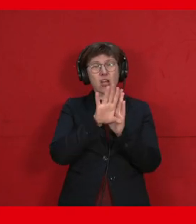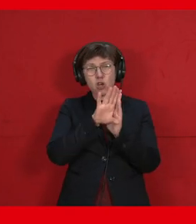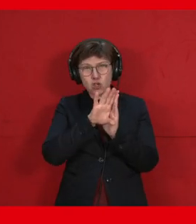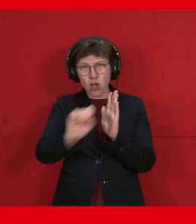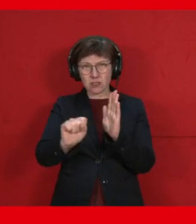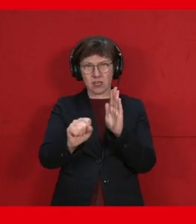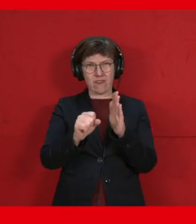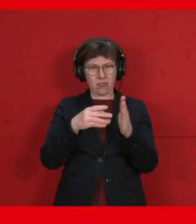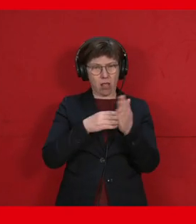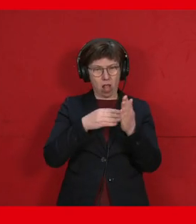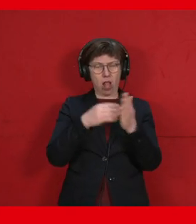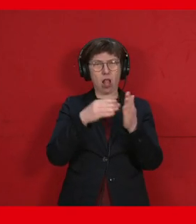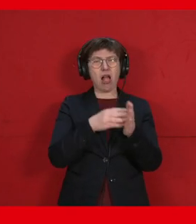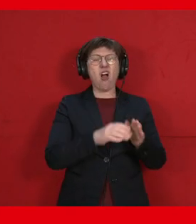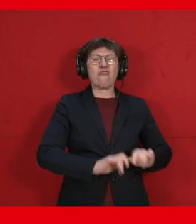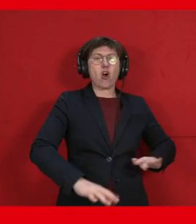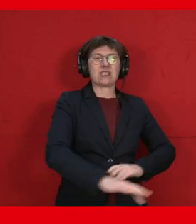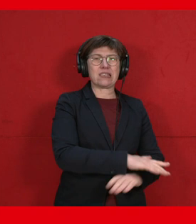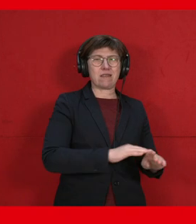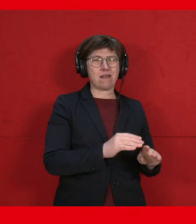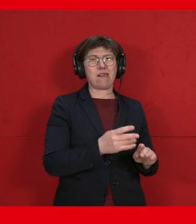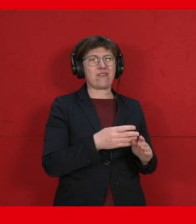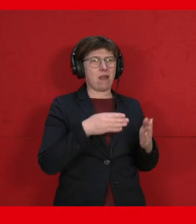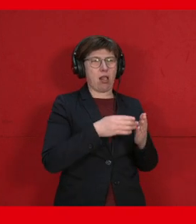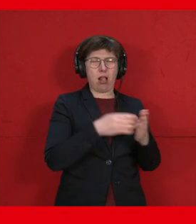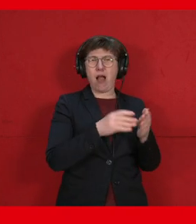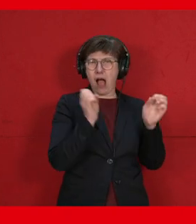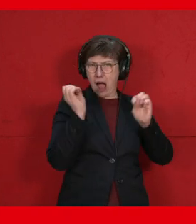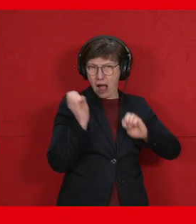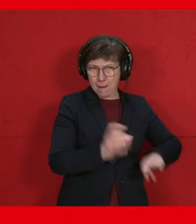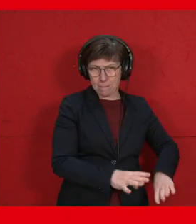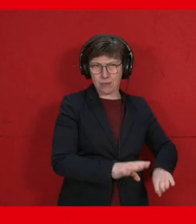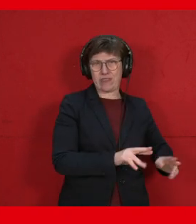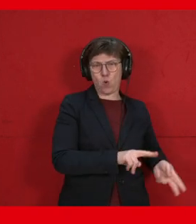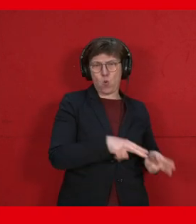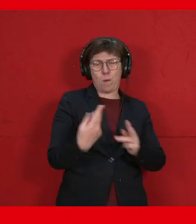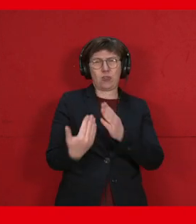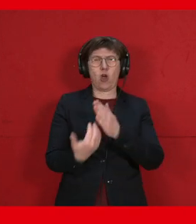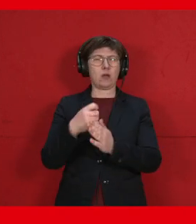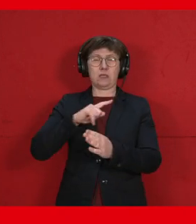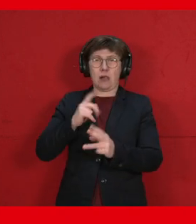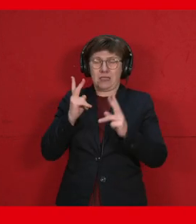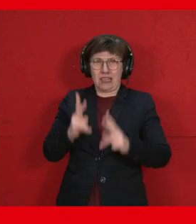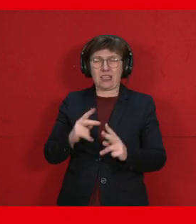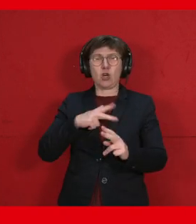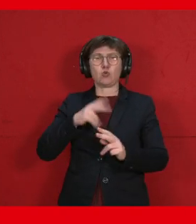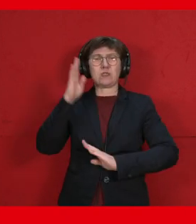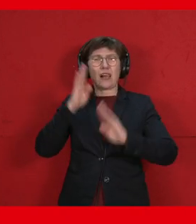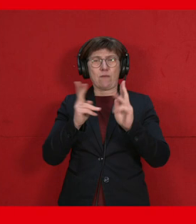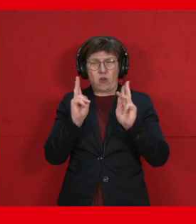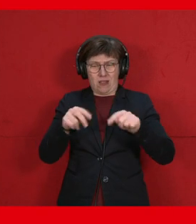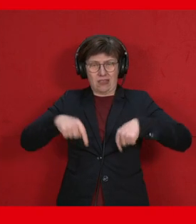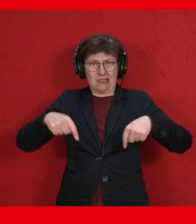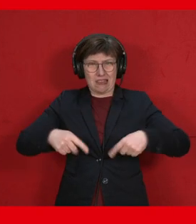tatsächlich die fossilen Sackgassen der Vergangenheit zu verlassen, dann bin ich hier, glaube ich, bei der Sozialdemokratie ganz